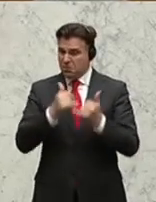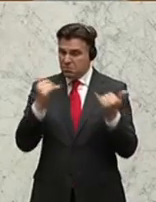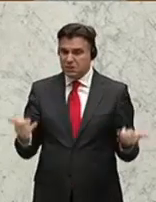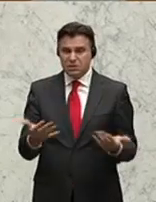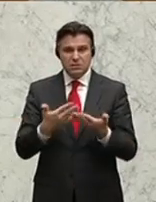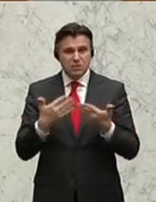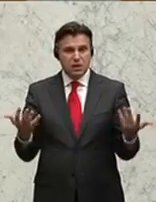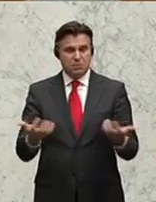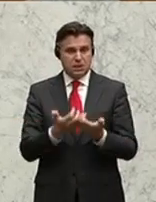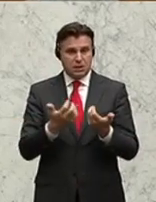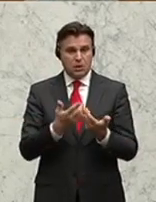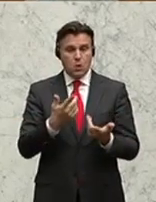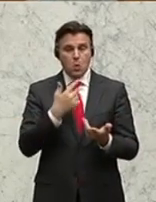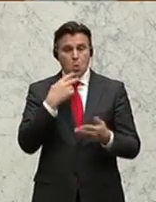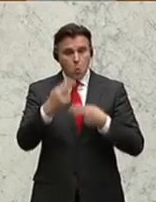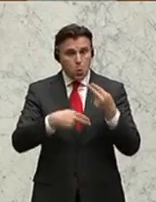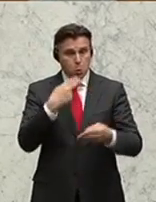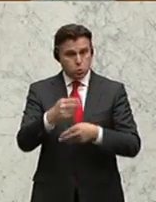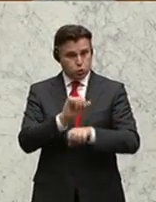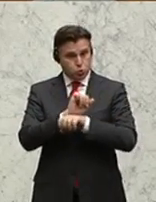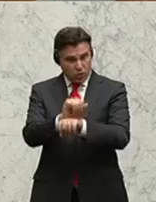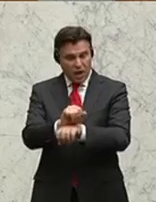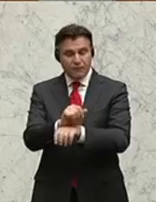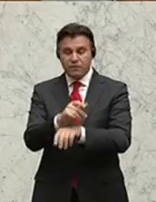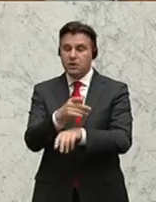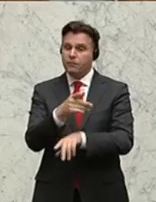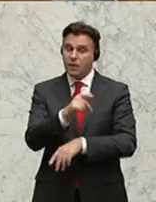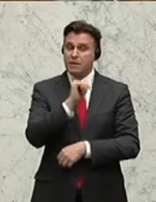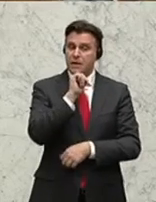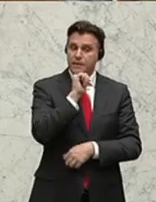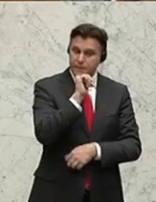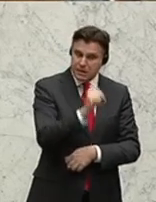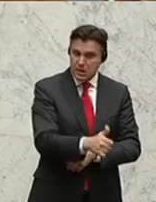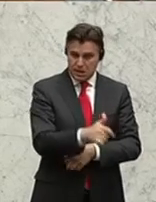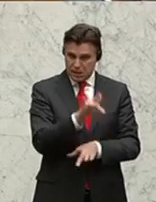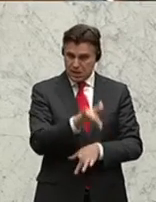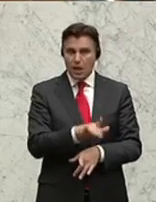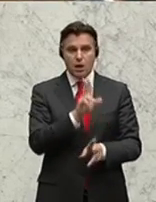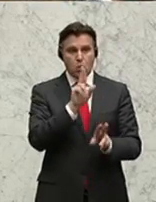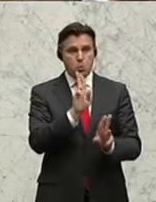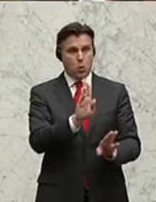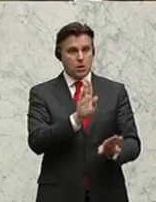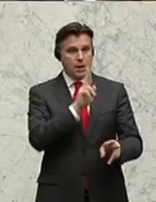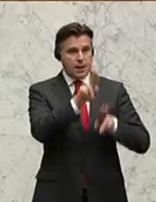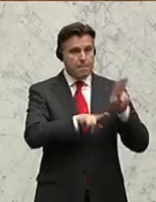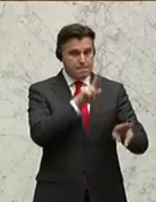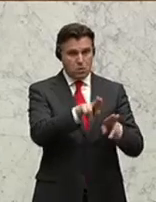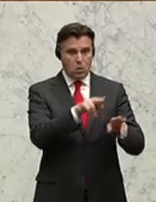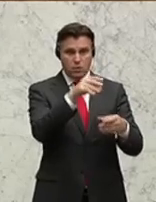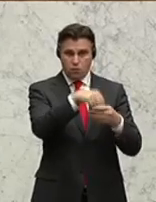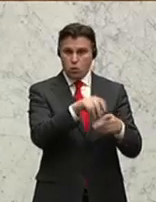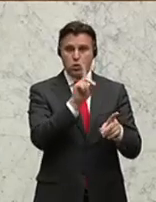können. Habe ich einen Grund für Untersuchungshaft? Wenn ich keinen habe, dann gehört er auch nicht ins betreute Wohnen, sondern dann gehört er